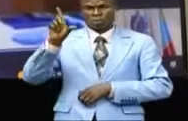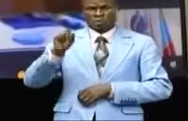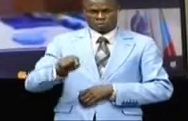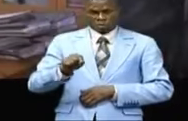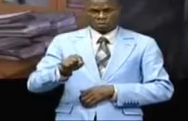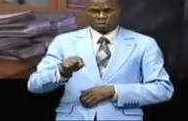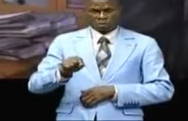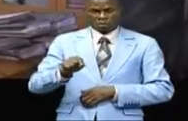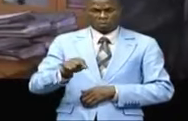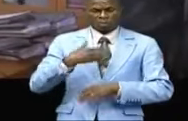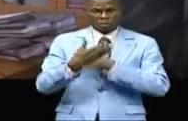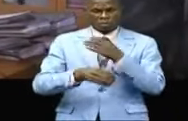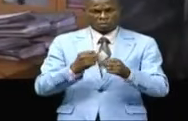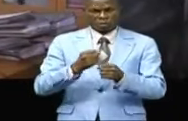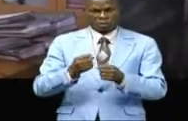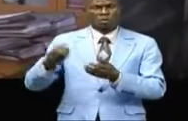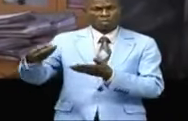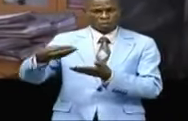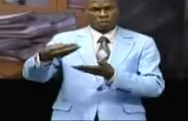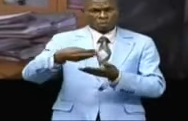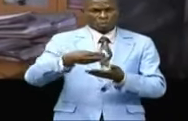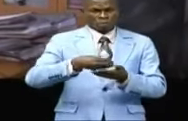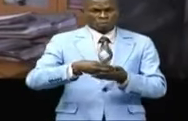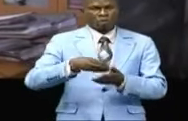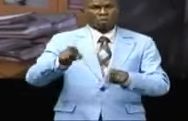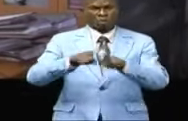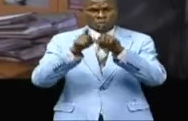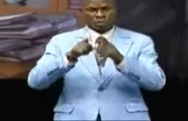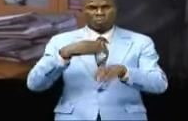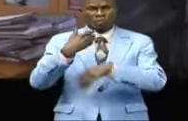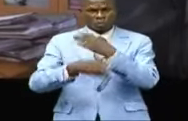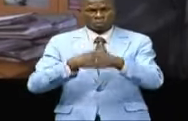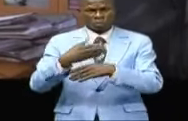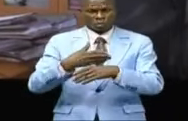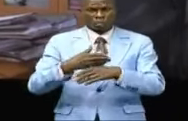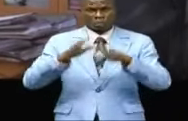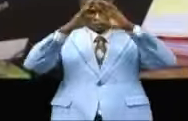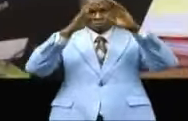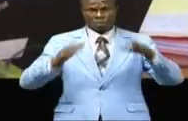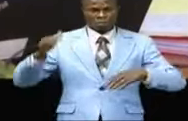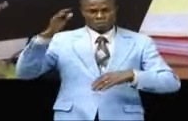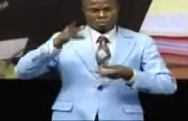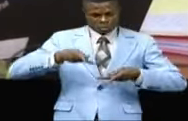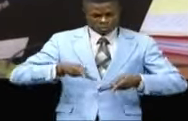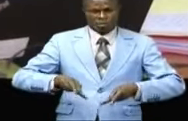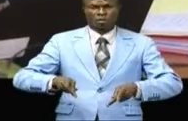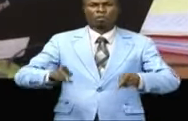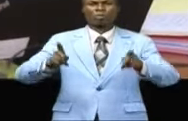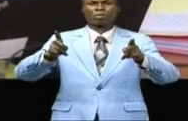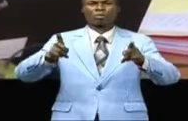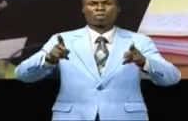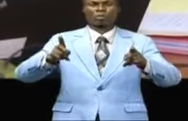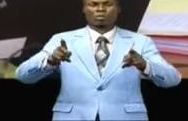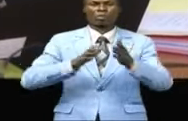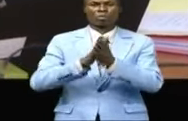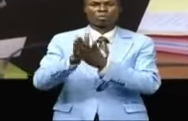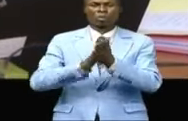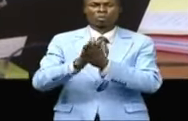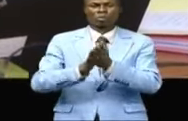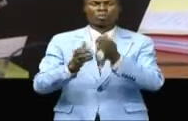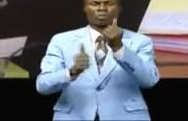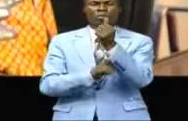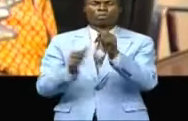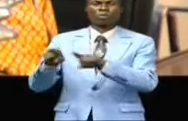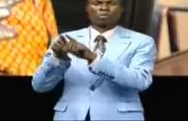ressort qu'un effort de recouvrement des créances et des réalisations des immeubles devrait permettre de désintéresser les